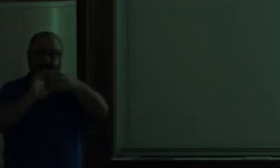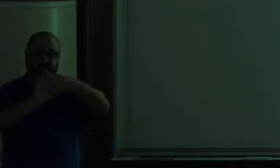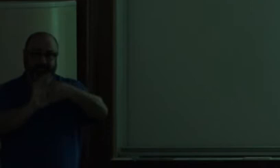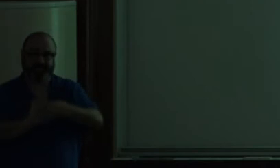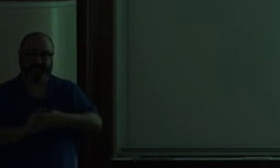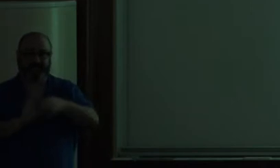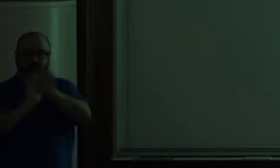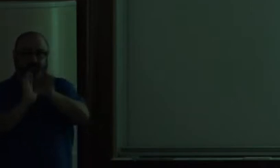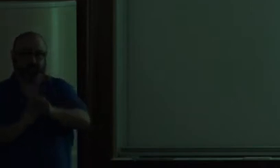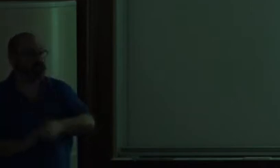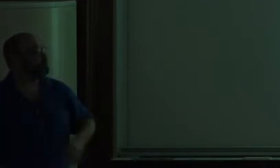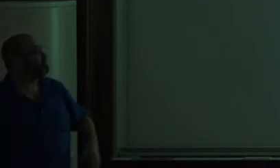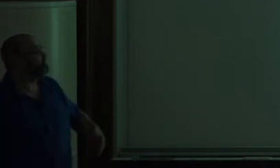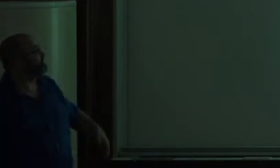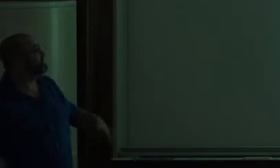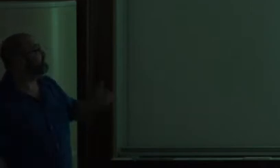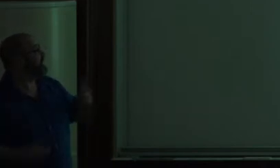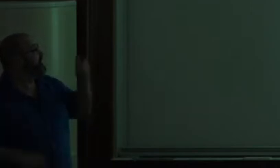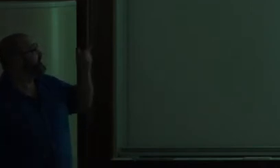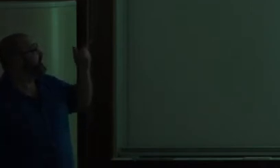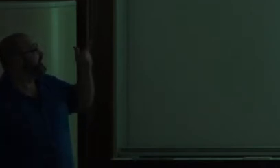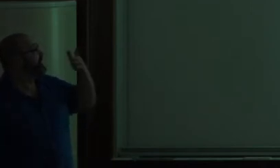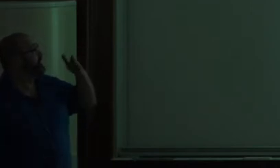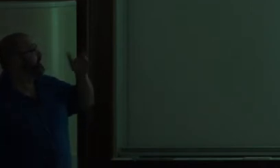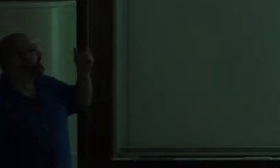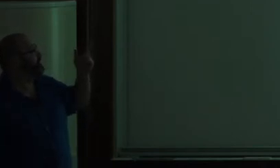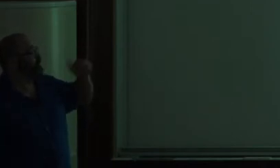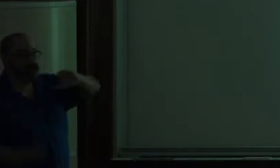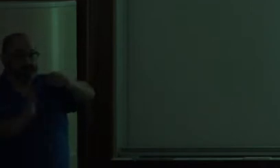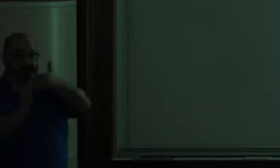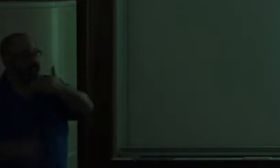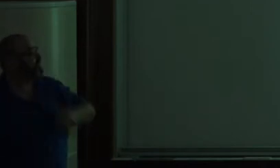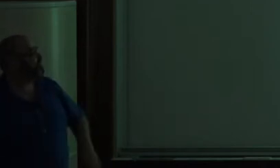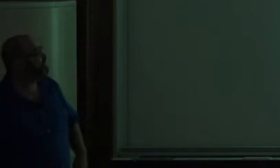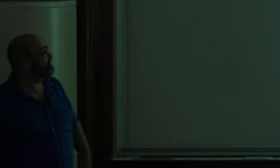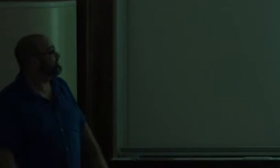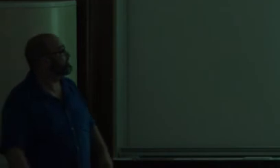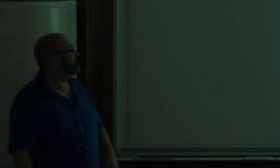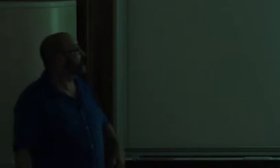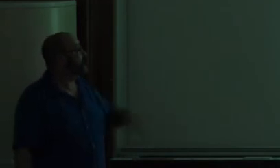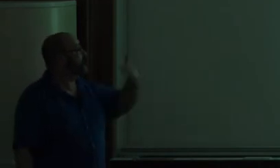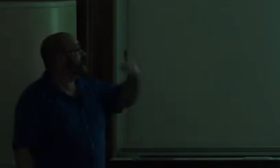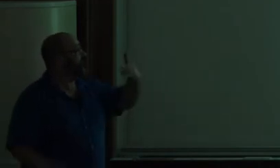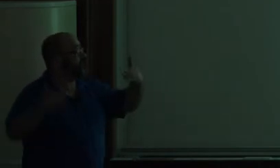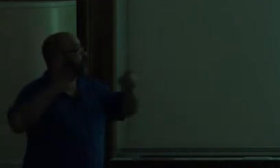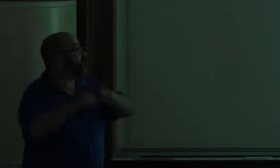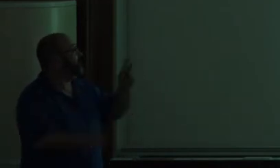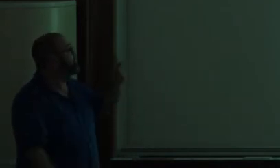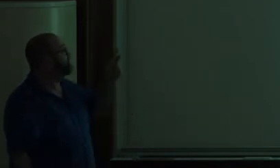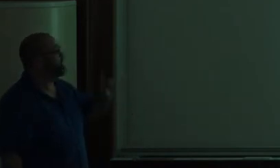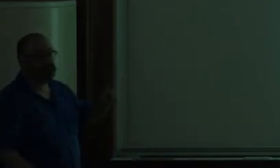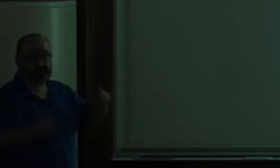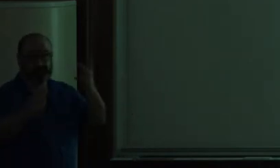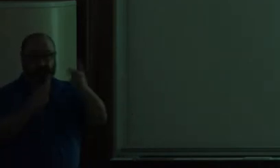fonction. Et donc, vous prenez print comme ceci, et ça vous permet de faire exactement la même chose que si j'avais fait print comme cela. Ça marche